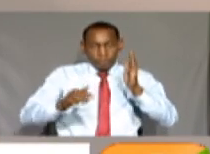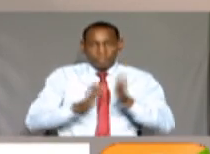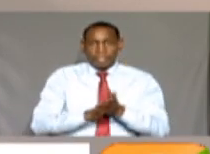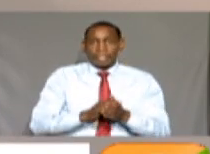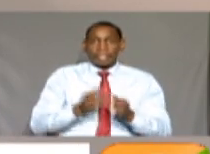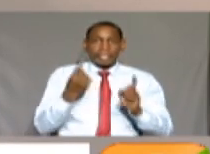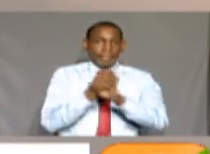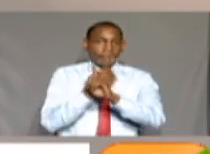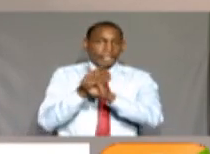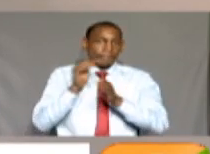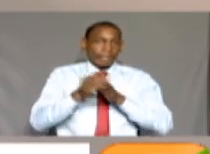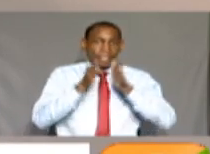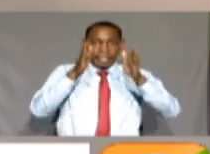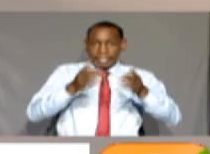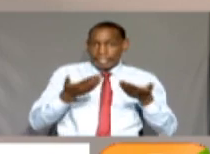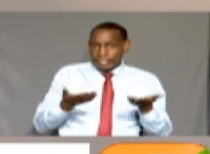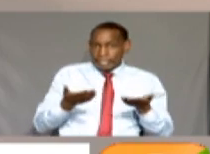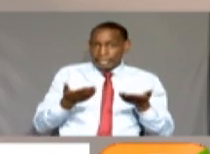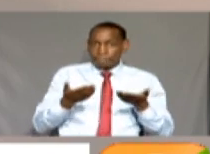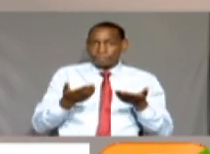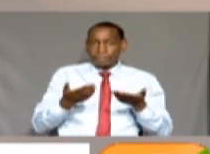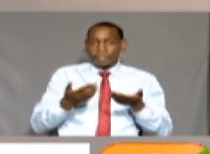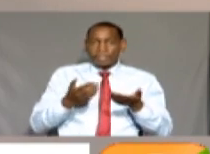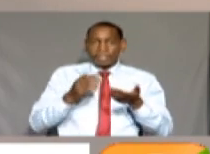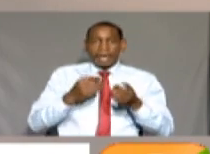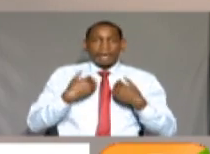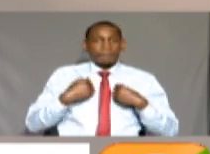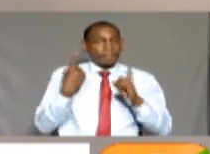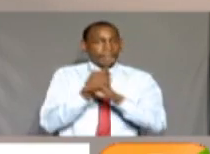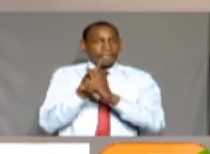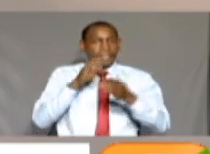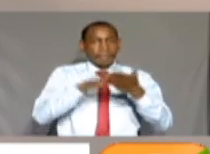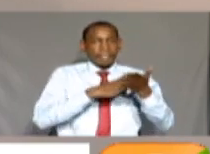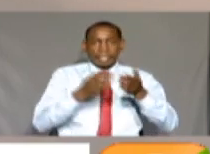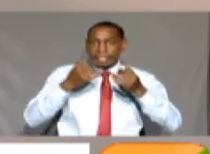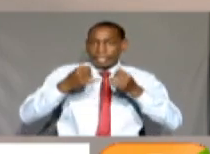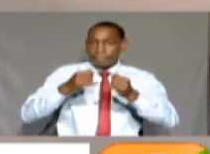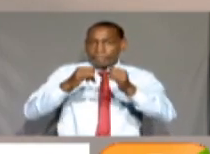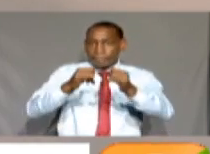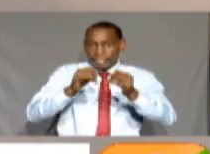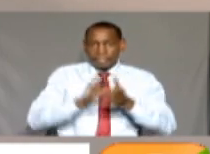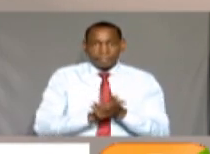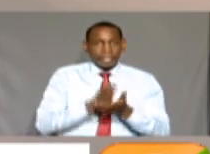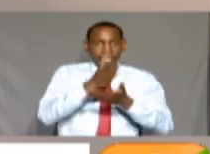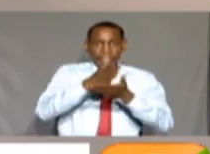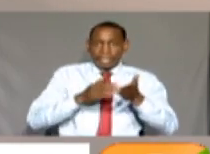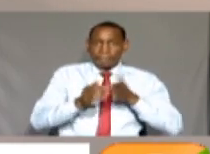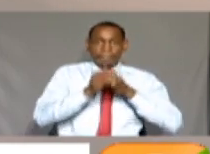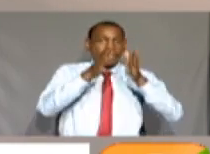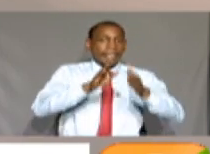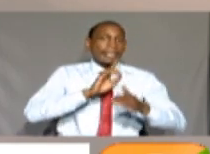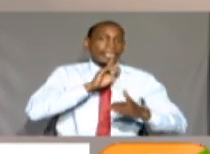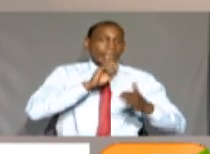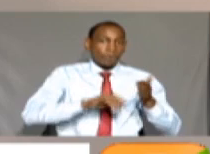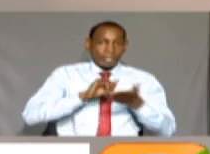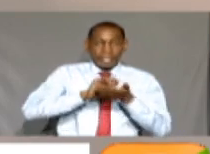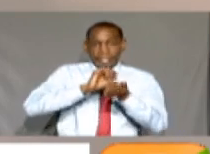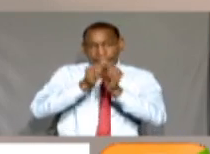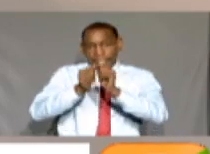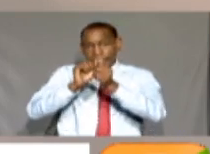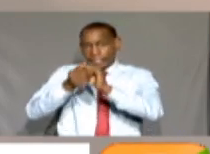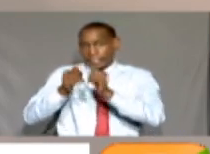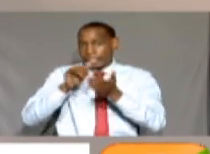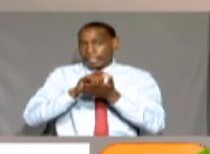Tayari viongozi mbalimbali wameonekana kupendelea mifumo tofauti ya utekelezaji huu. Baadhi yao wakisema